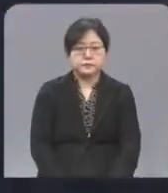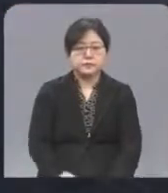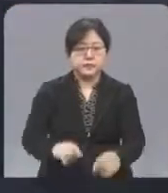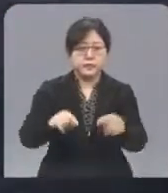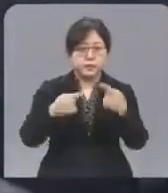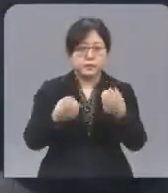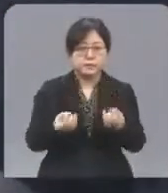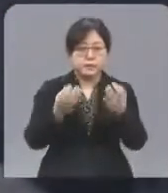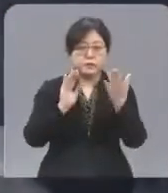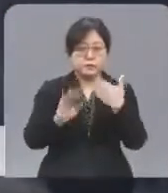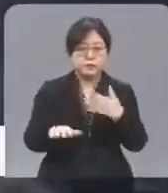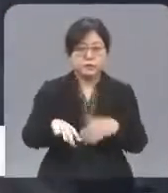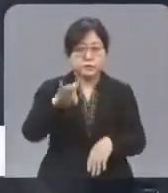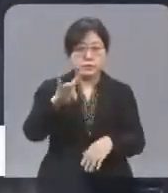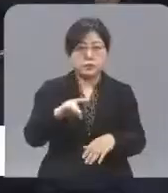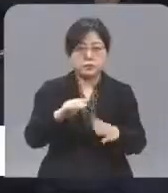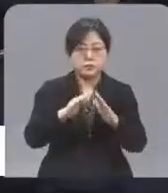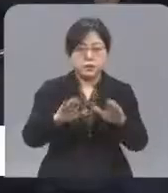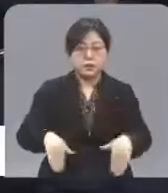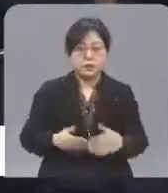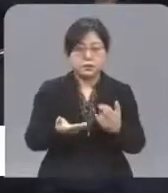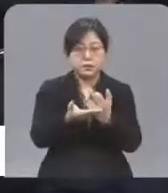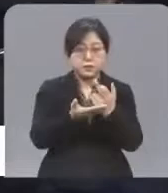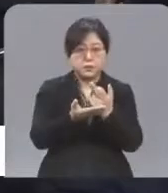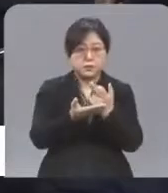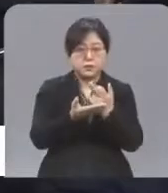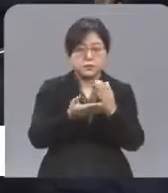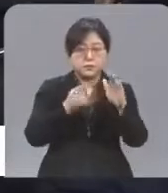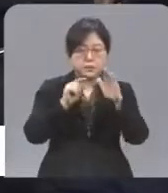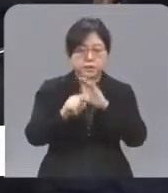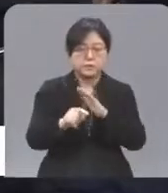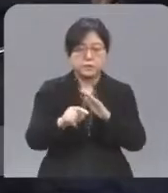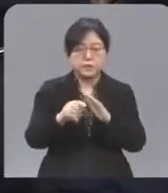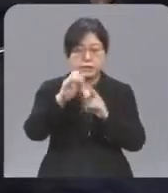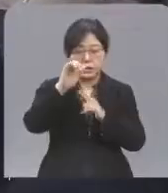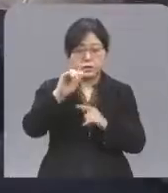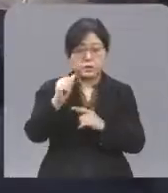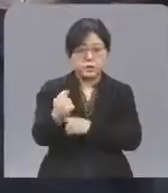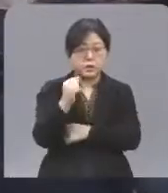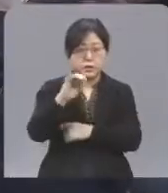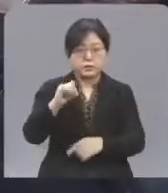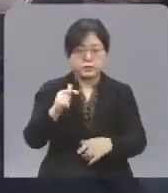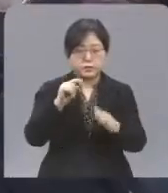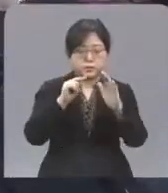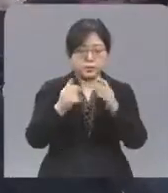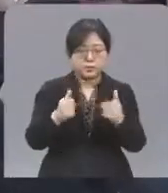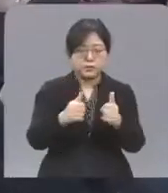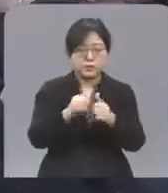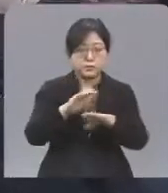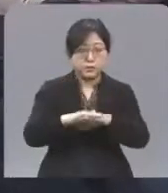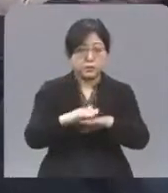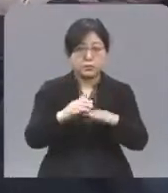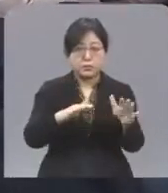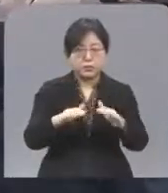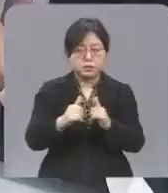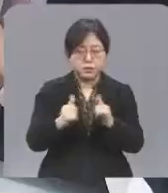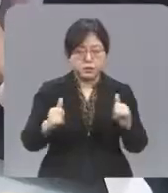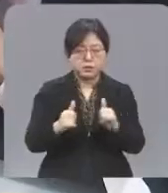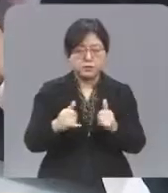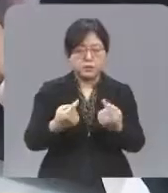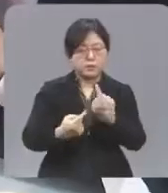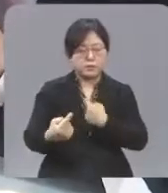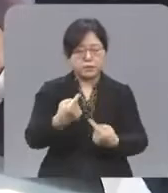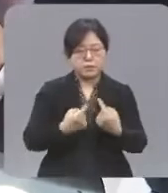설을 세고 첫 행보로 전남 섬 지역을 찾은 이준석 국민의힘 대표. 농어민들과 함께한 자리에서 지역 주민들의